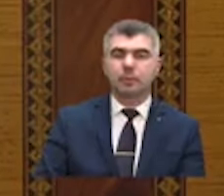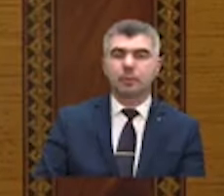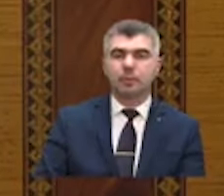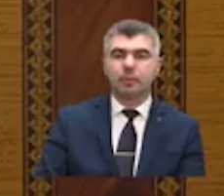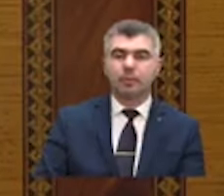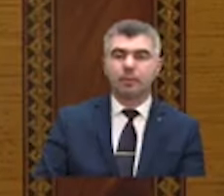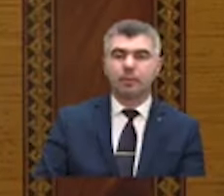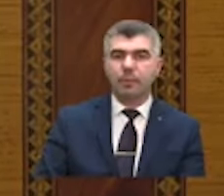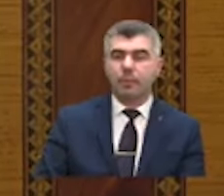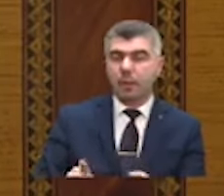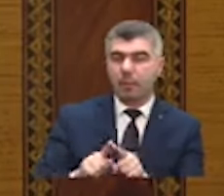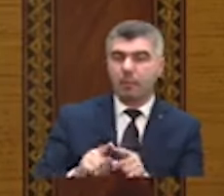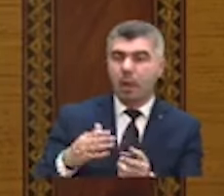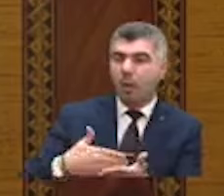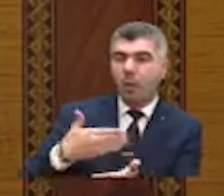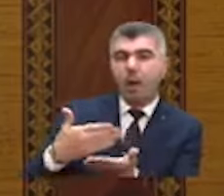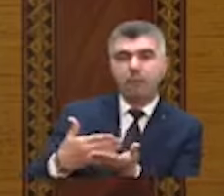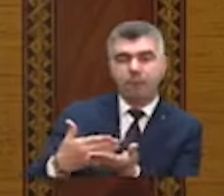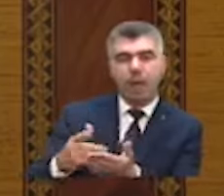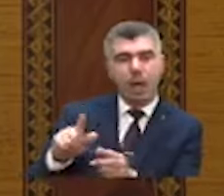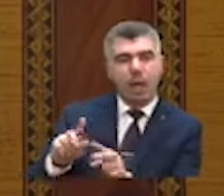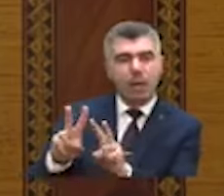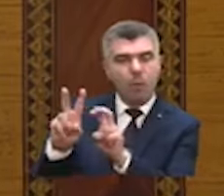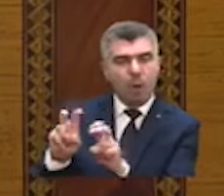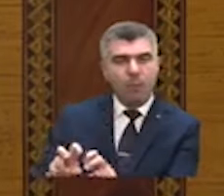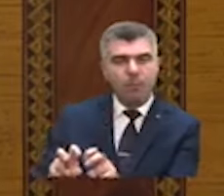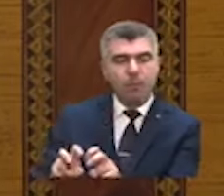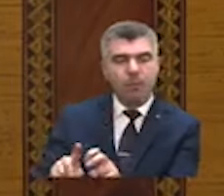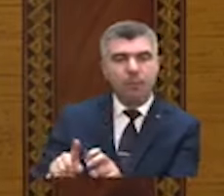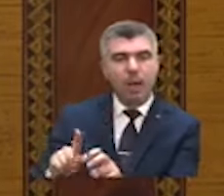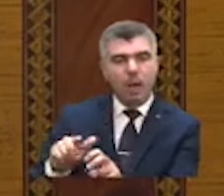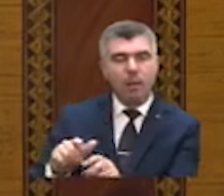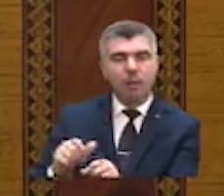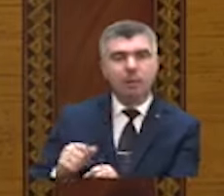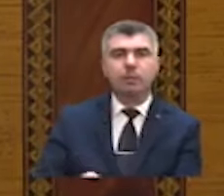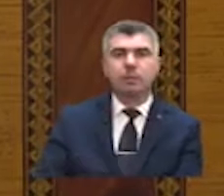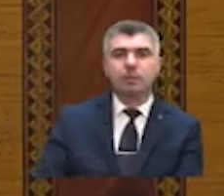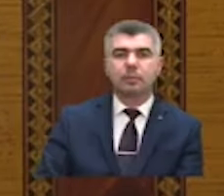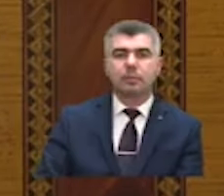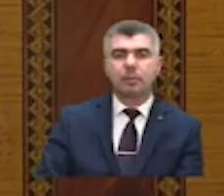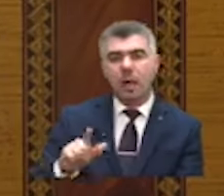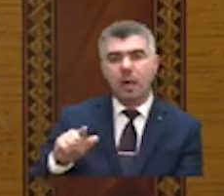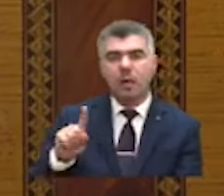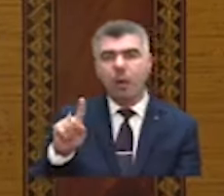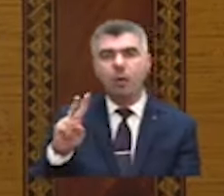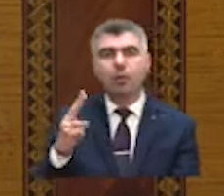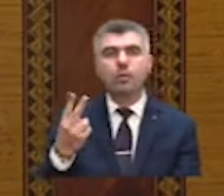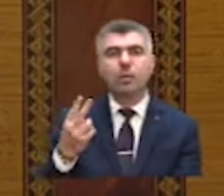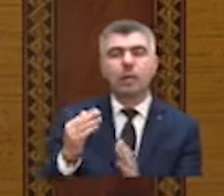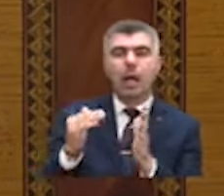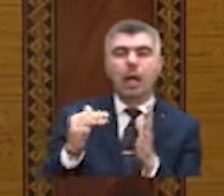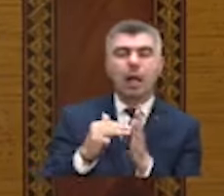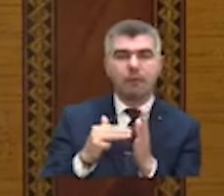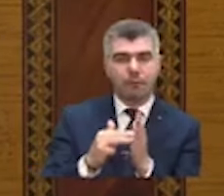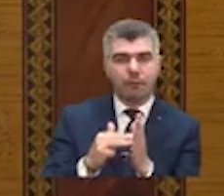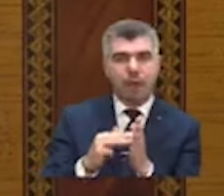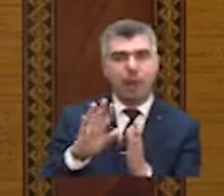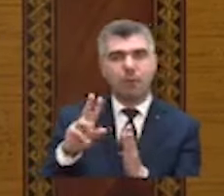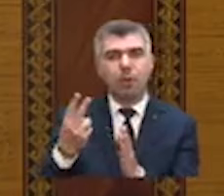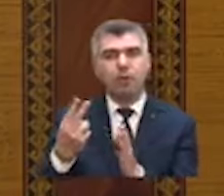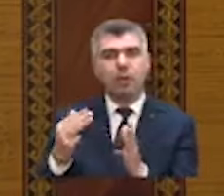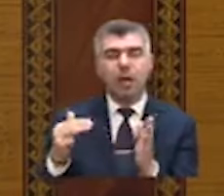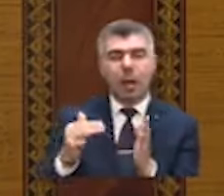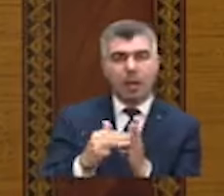لنا نوقفو كاين اللي وقفنا فيه وكاين اللي عملنا وقلنا غادي نوصل ل 21 الف ولا 25 الف